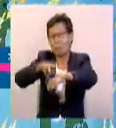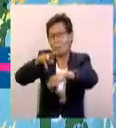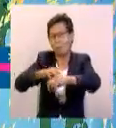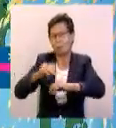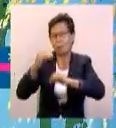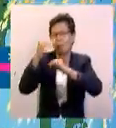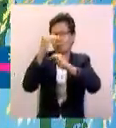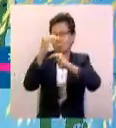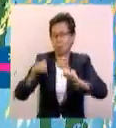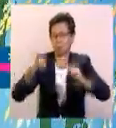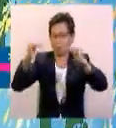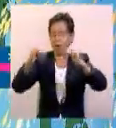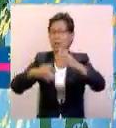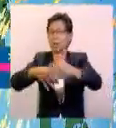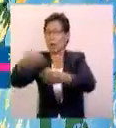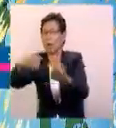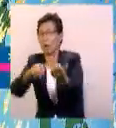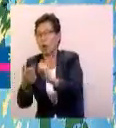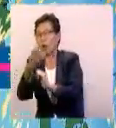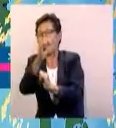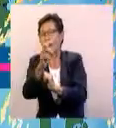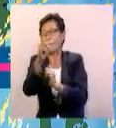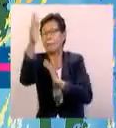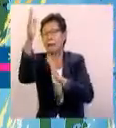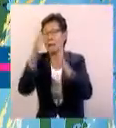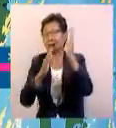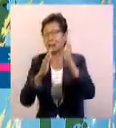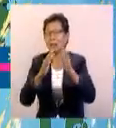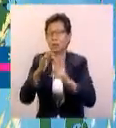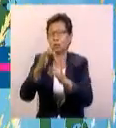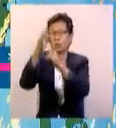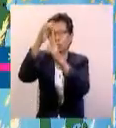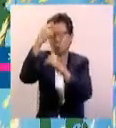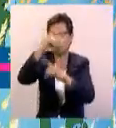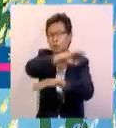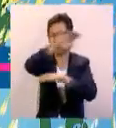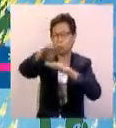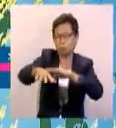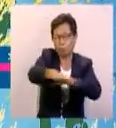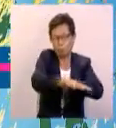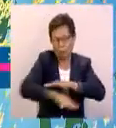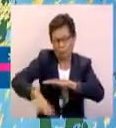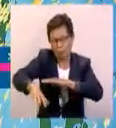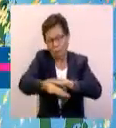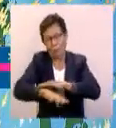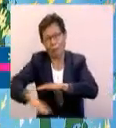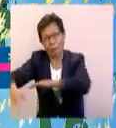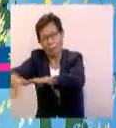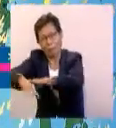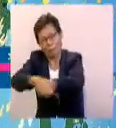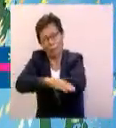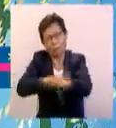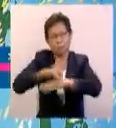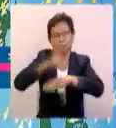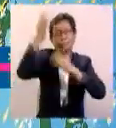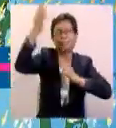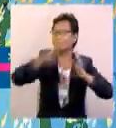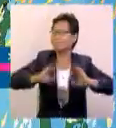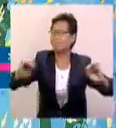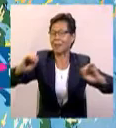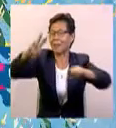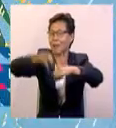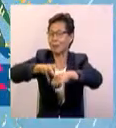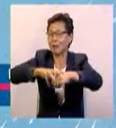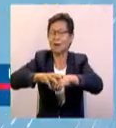terperingkat dikeluarkan oleh Jabatan Meteorologi Malaysia khususnya untuk kesemua perairan-perairan di seluruh Malaysia.